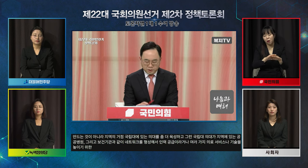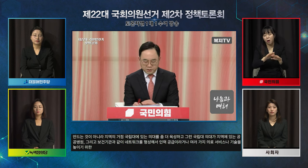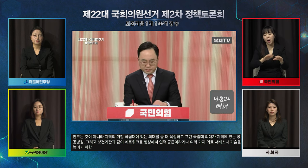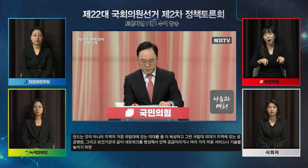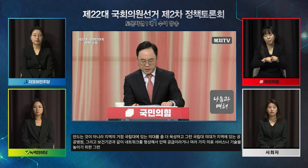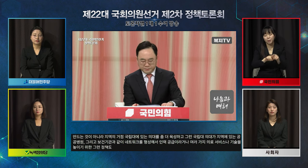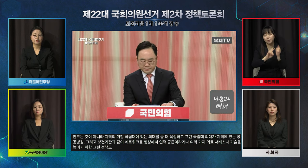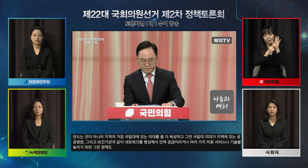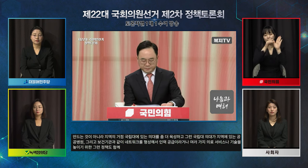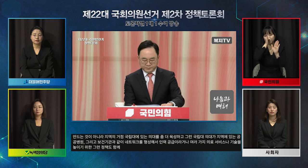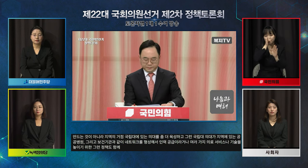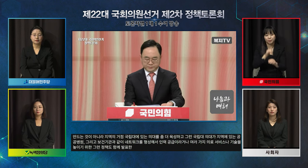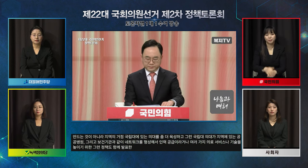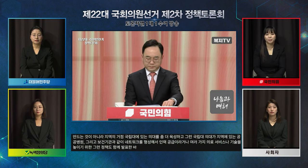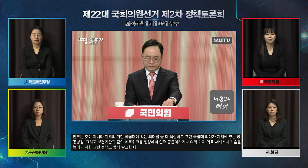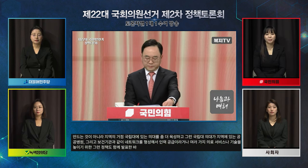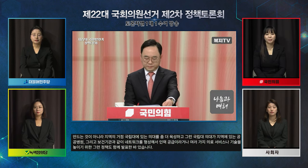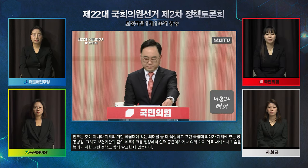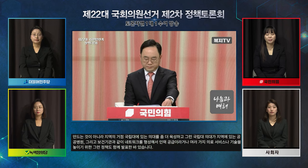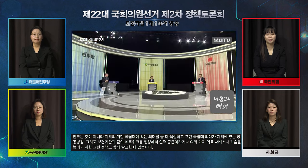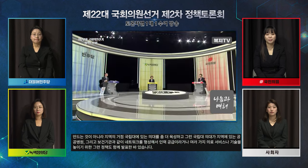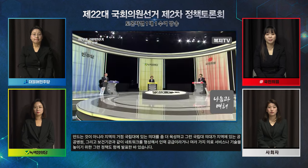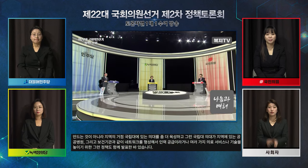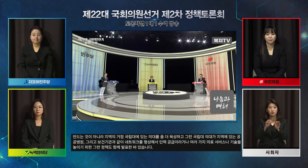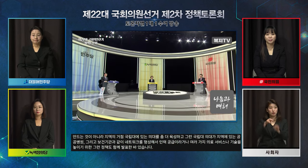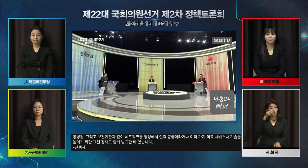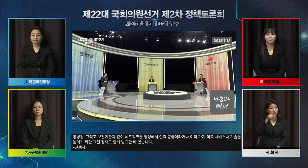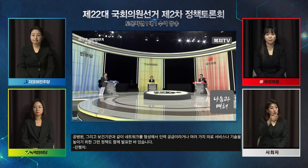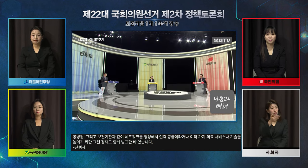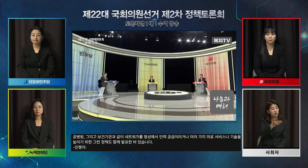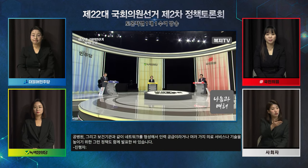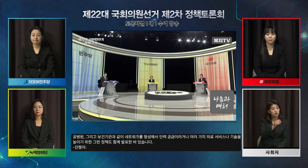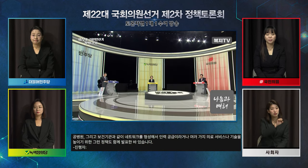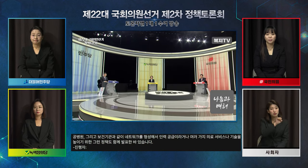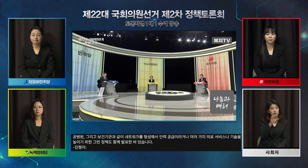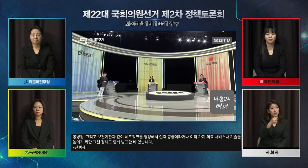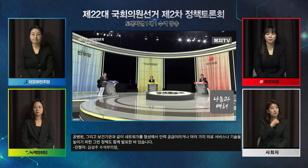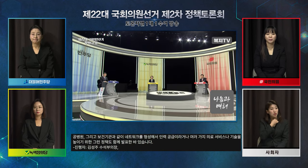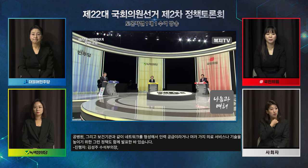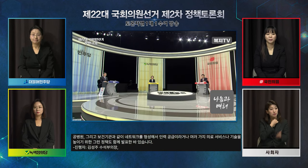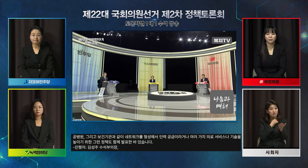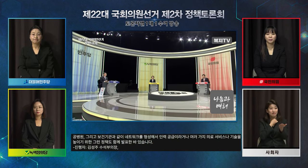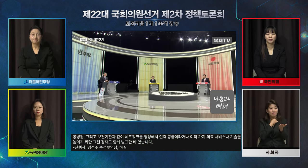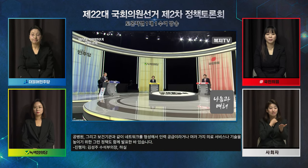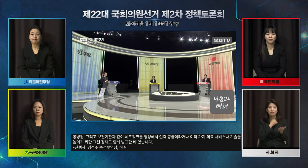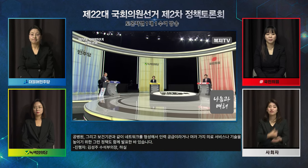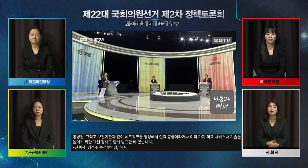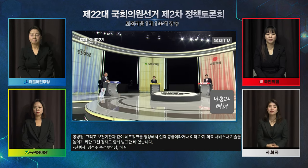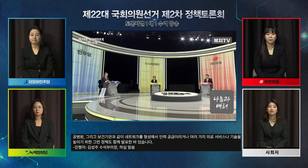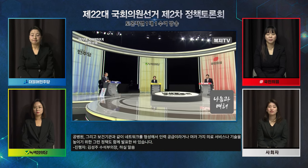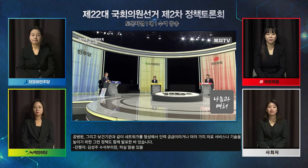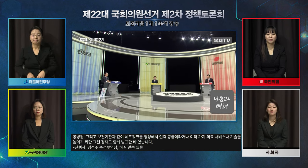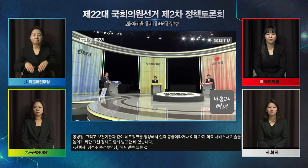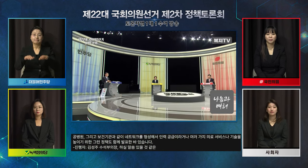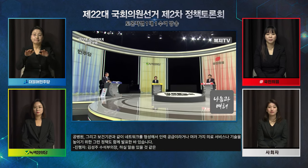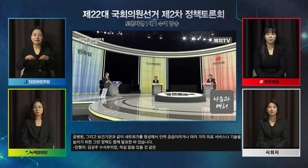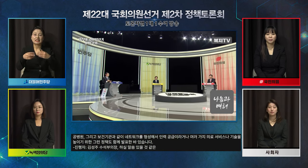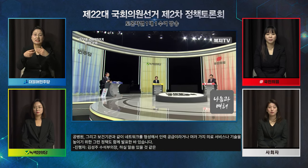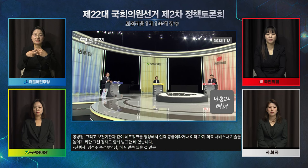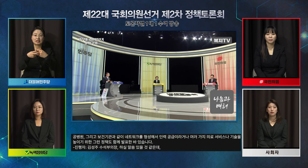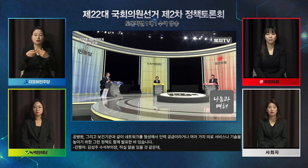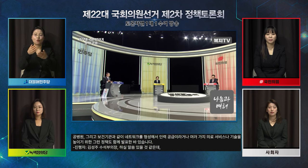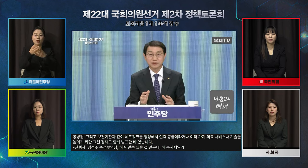발표한 바가 있습니다. 김성주 수석 부의장 하신 말씀 있을 것 같은 말씀이시죠? 그렇습니다. 지금 현재 의대